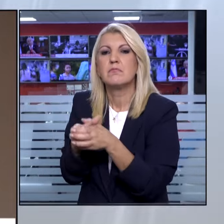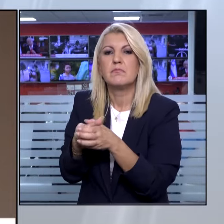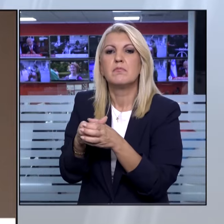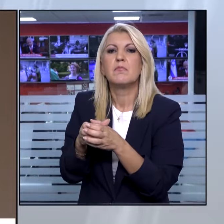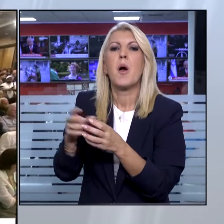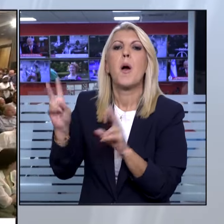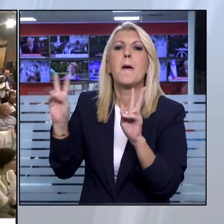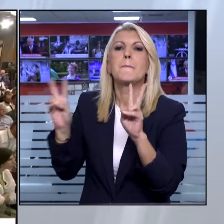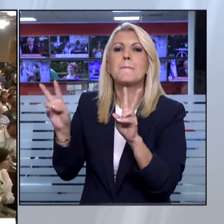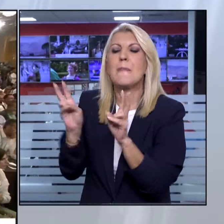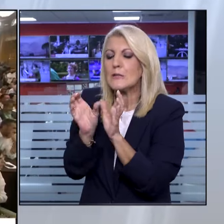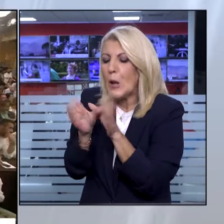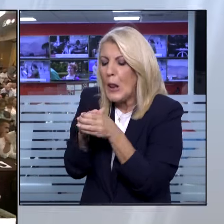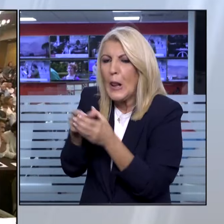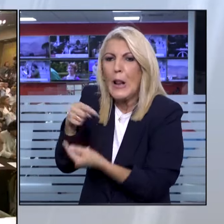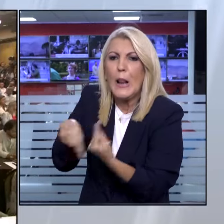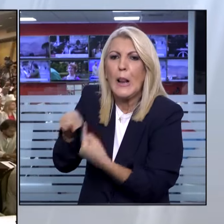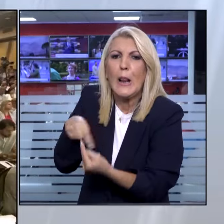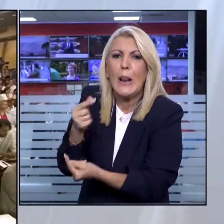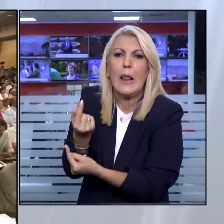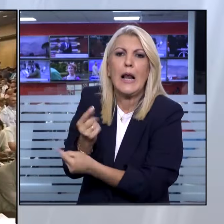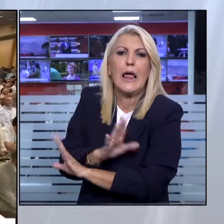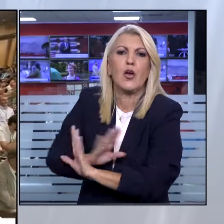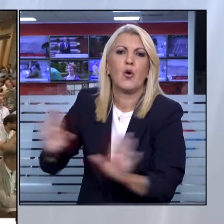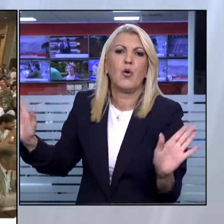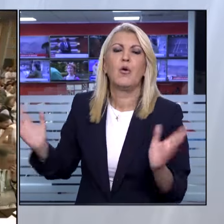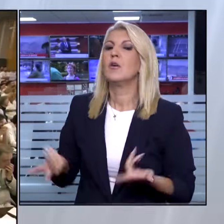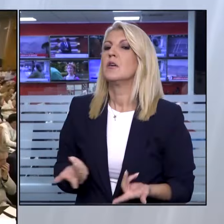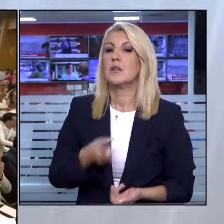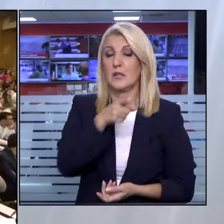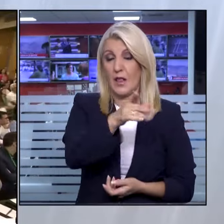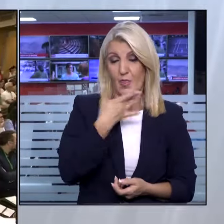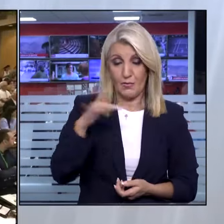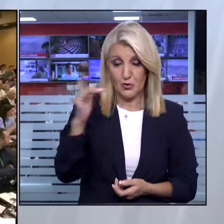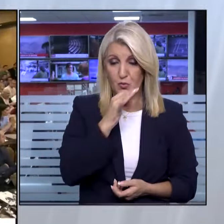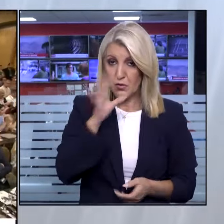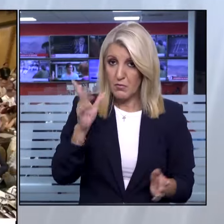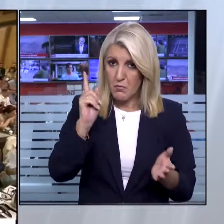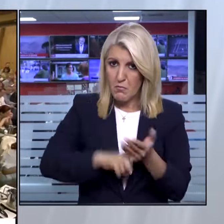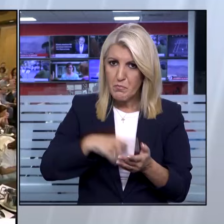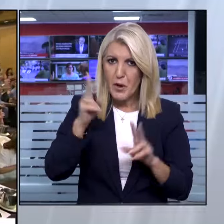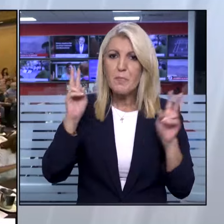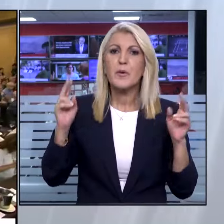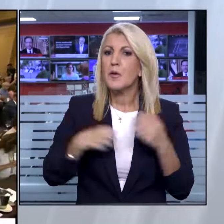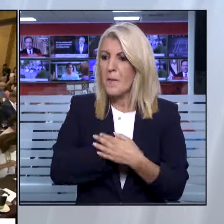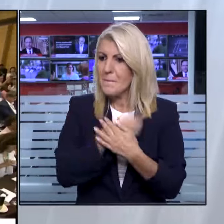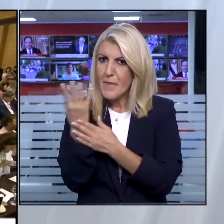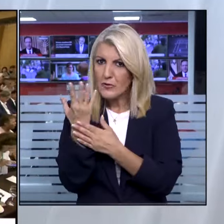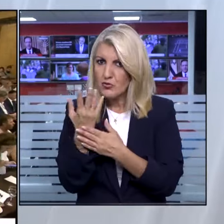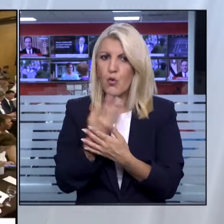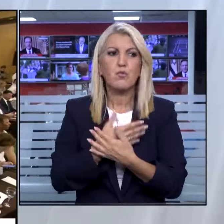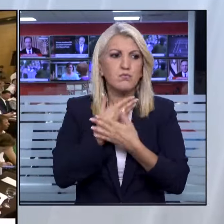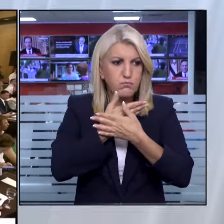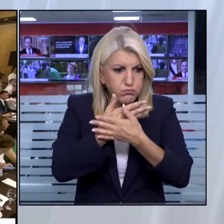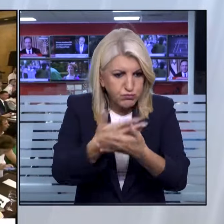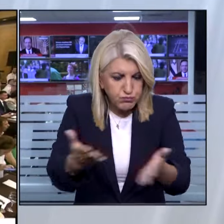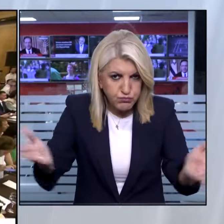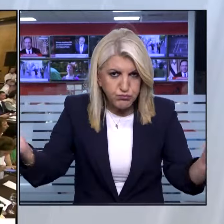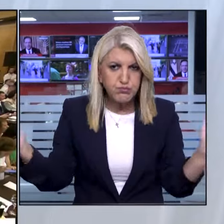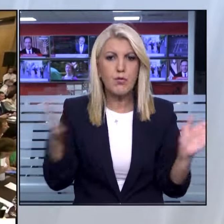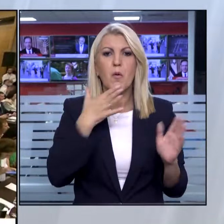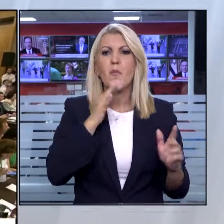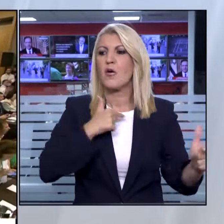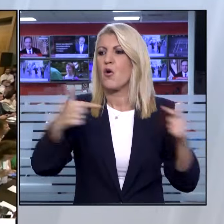κυρίου Μητσοτάκη. Το ΠΑΣΟΚ πρέπει να ανοίξει τις πόρτες του και να πει «Ελάτε εδώ όλοι, να βάλει το καθένας ό,τι έχει» και να μην έχουμε αποκλεισμούς